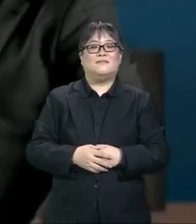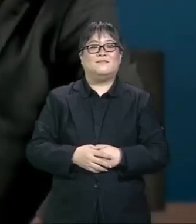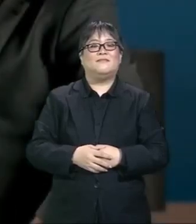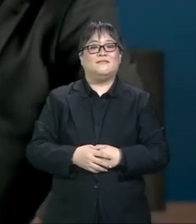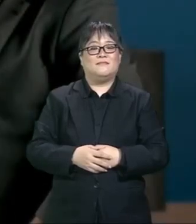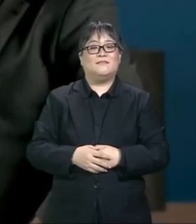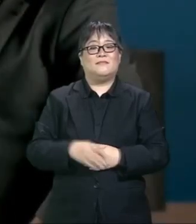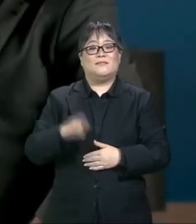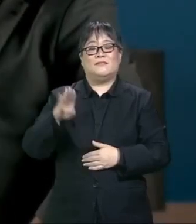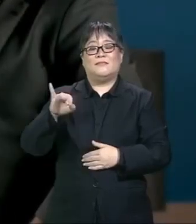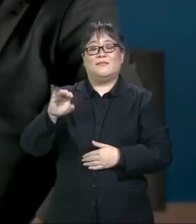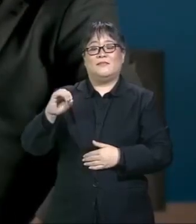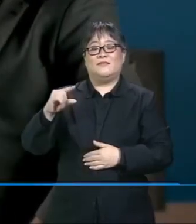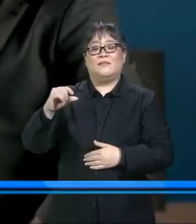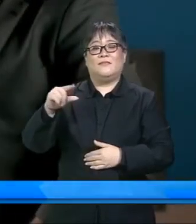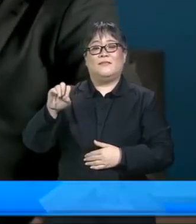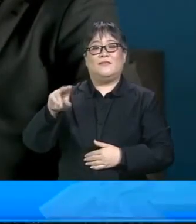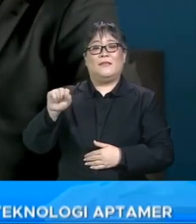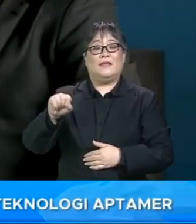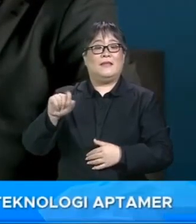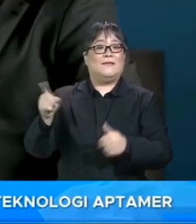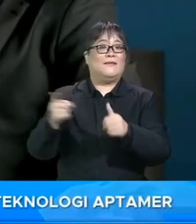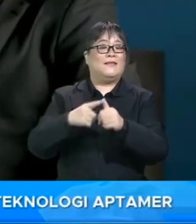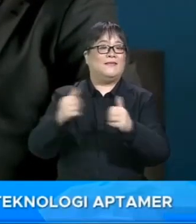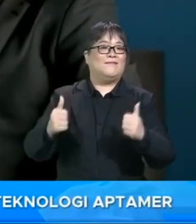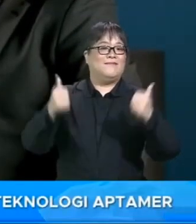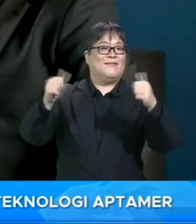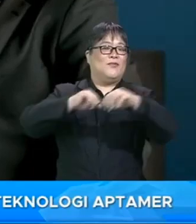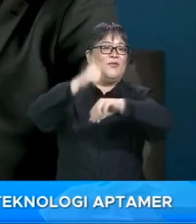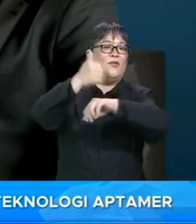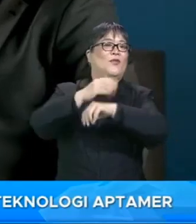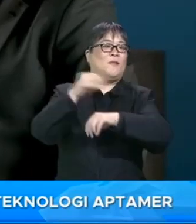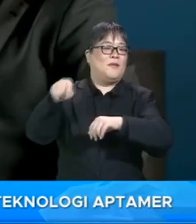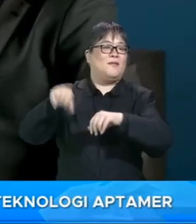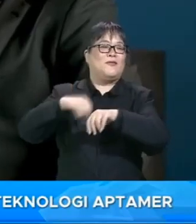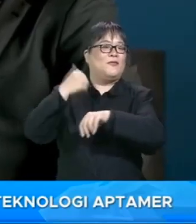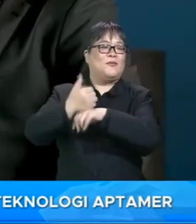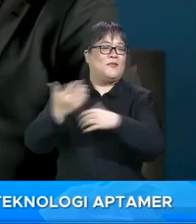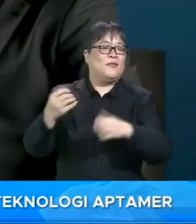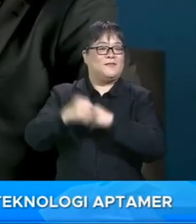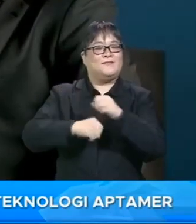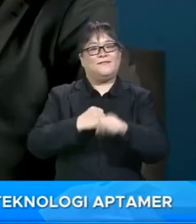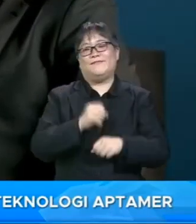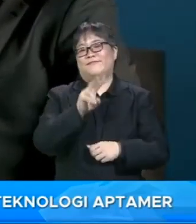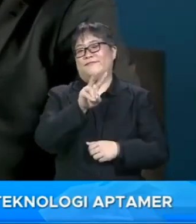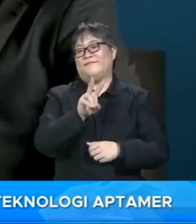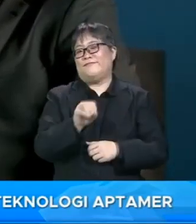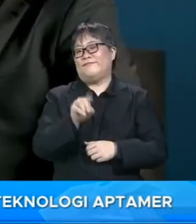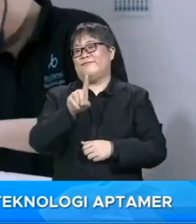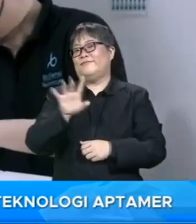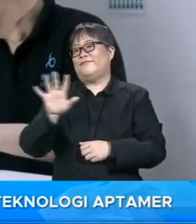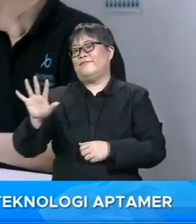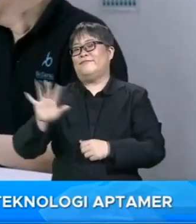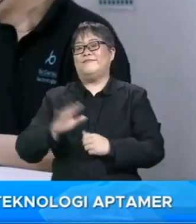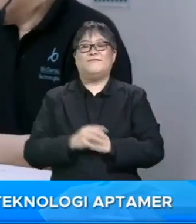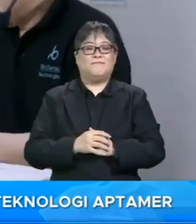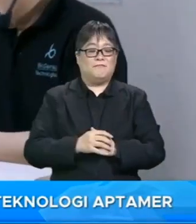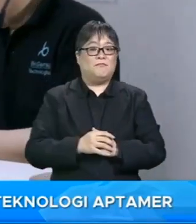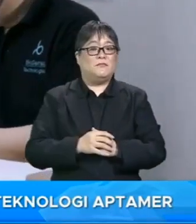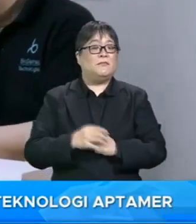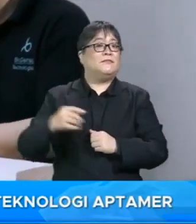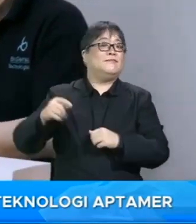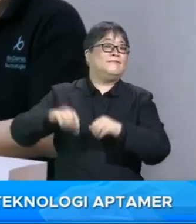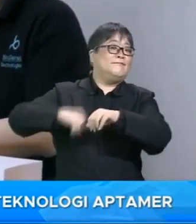So, Biogene adalah syarikat pemula startup company yang ditubuhkan pada tahun 2015. Semasa